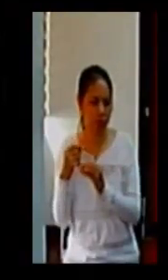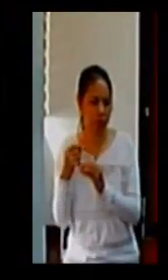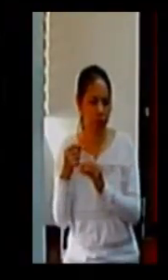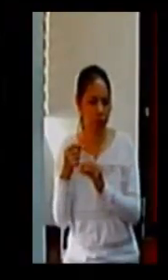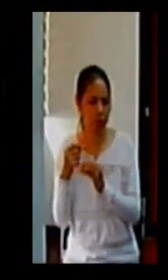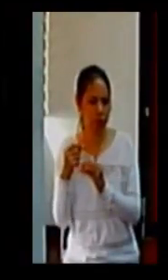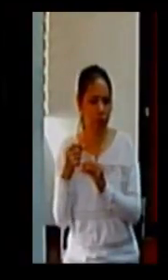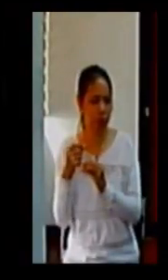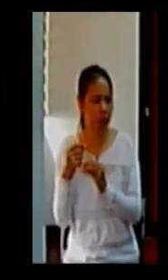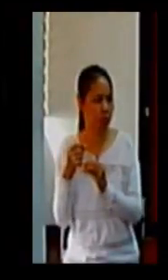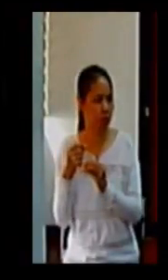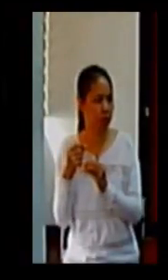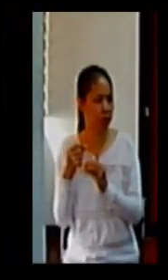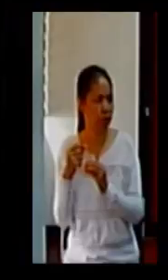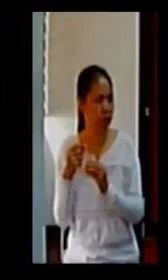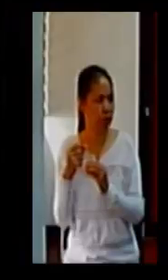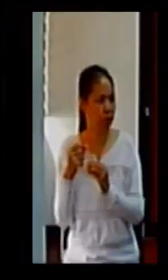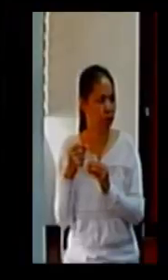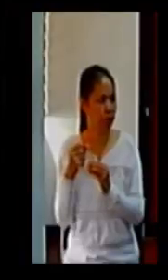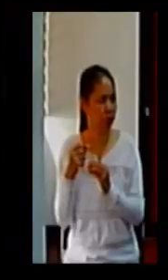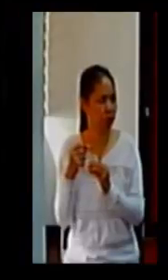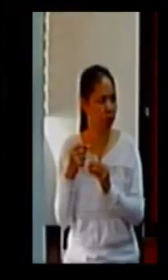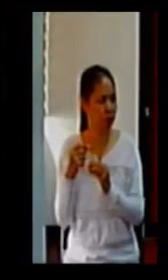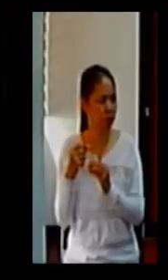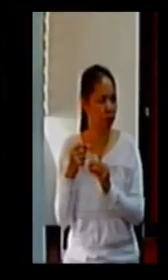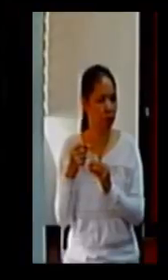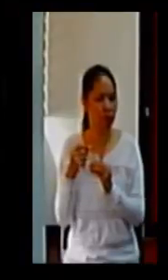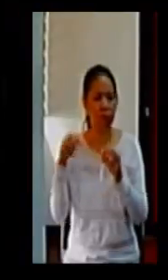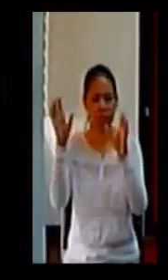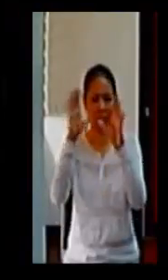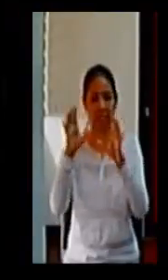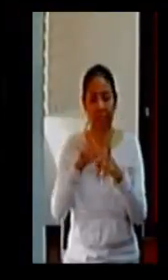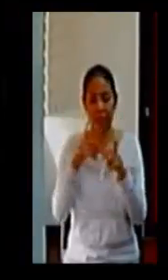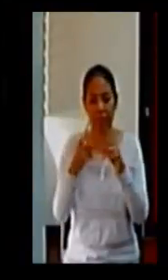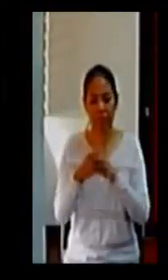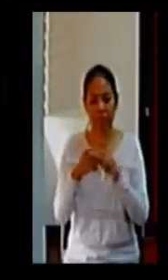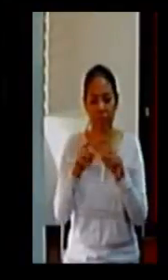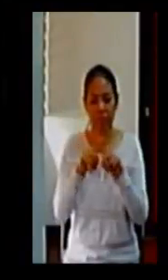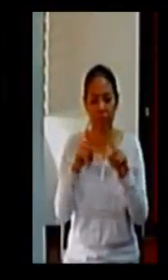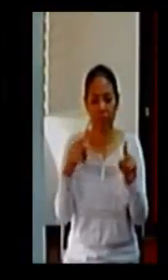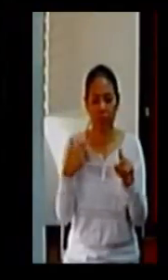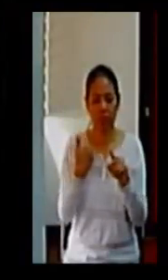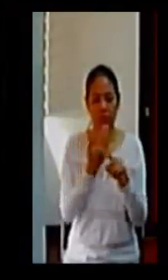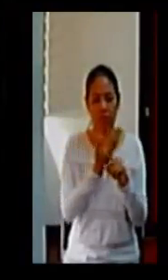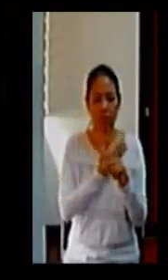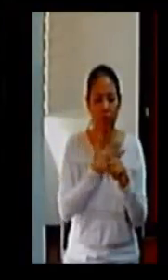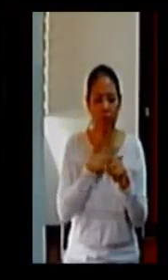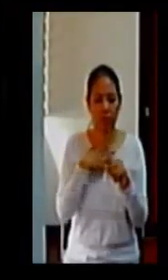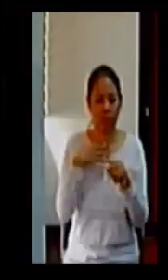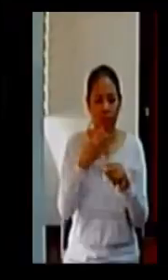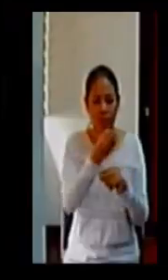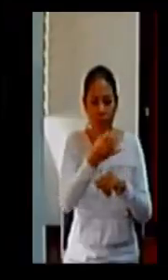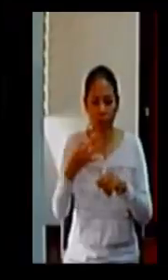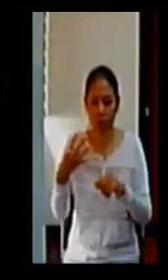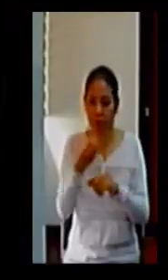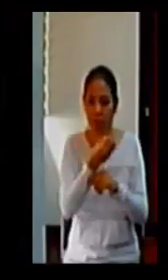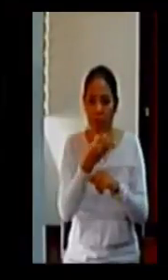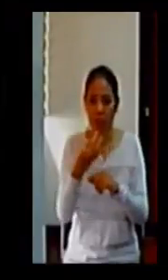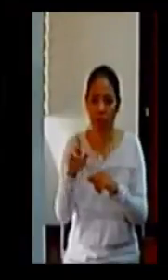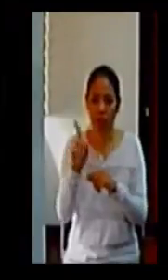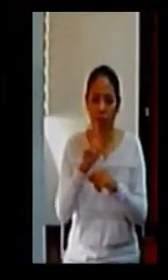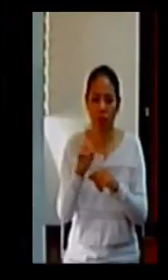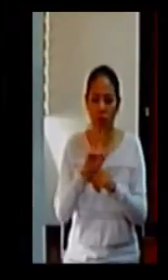klima, pagbabago sa klima. What we are doing is we inventoried lang yung mga ano pa ang andon sa